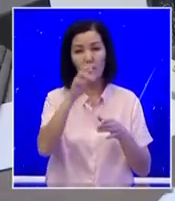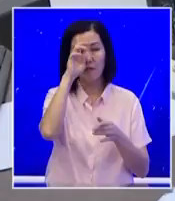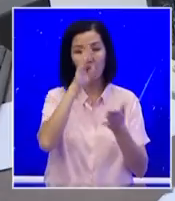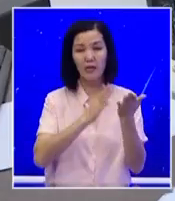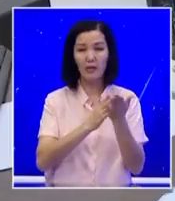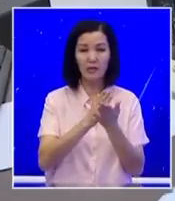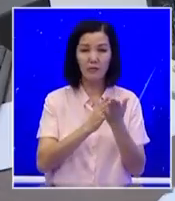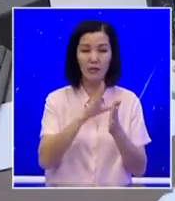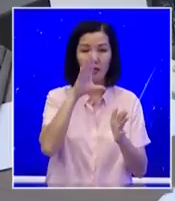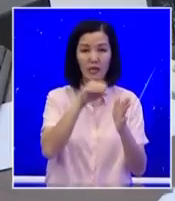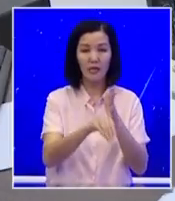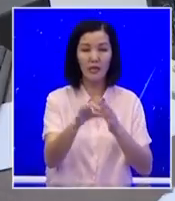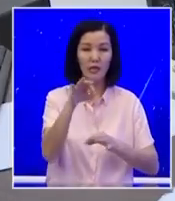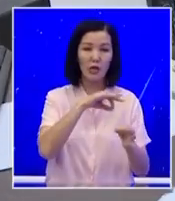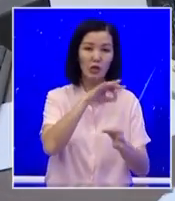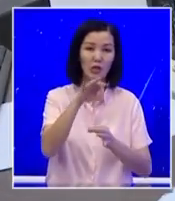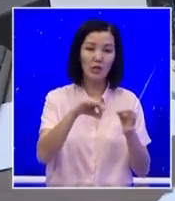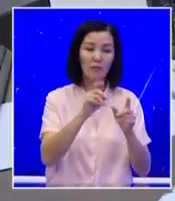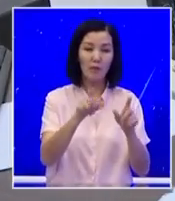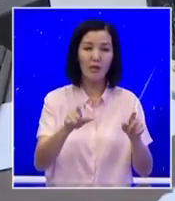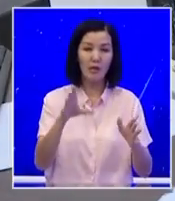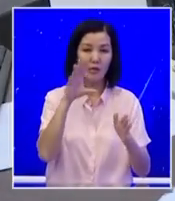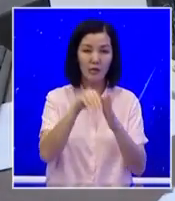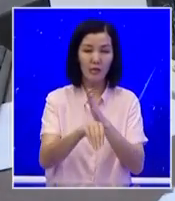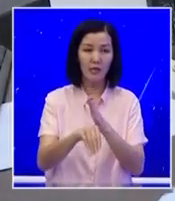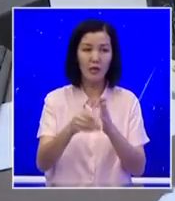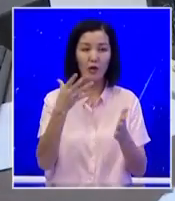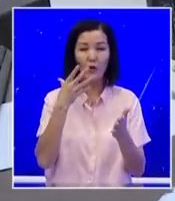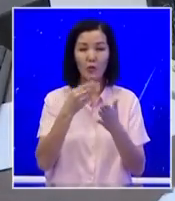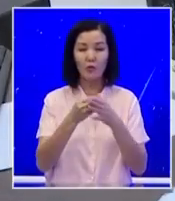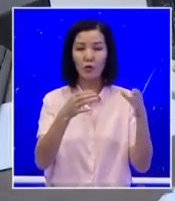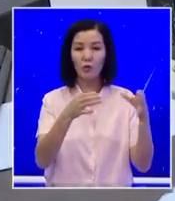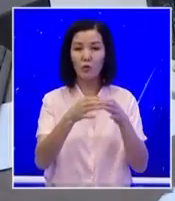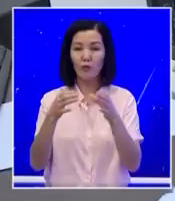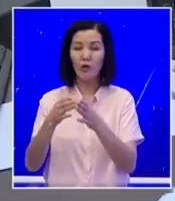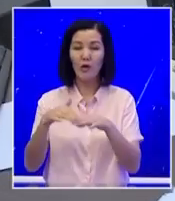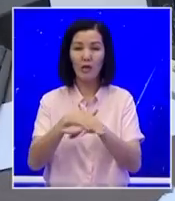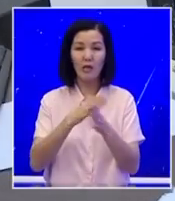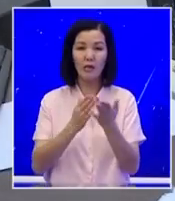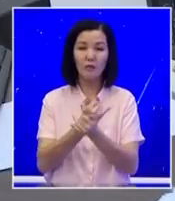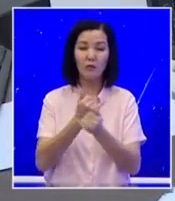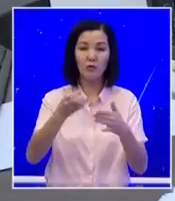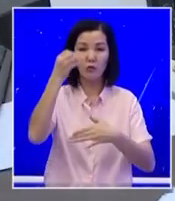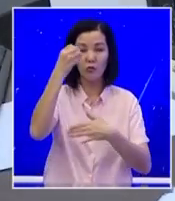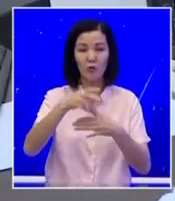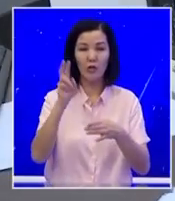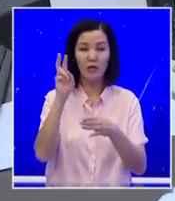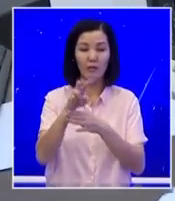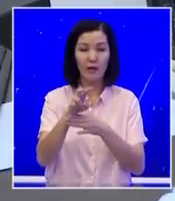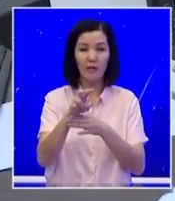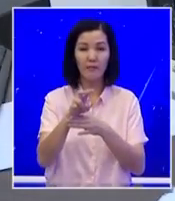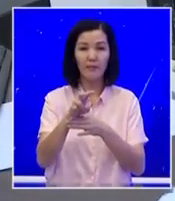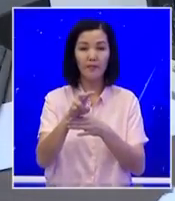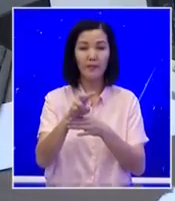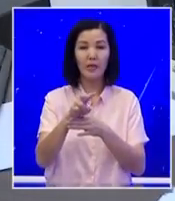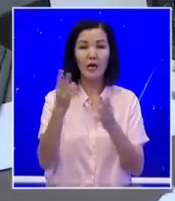қызметкерлер, жетім балалар дейді, өздерінің статусы болу керек. Ол үшін біздің халыққа қызмет көрсету орталығына барып, өзінің